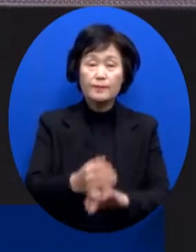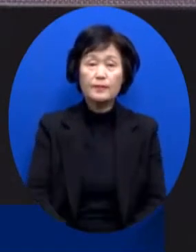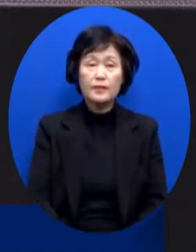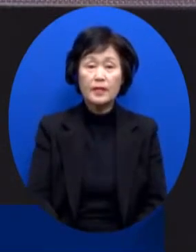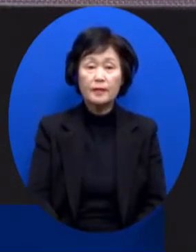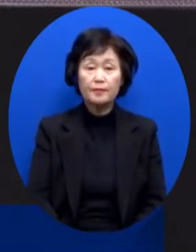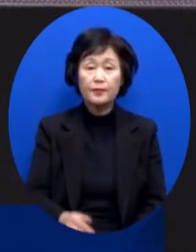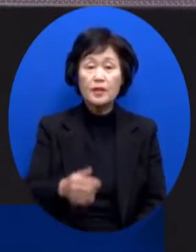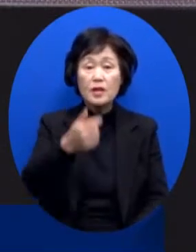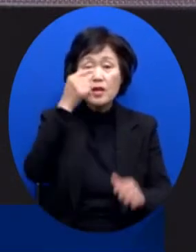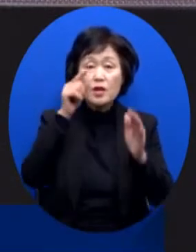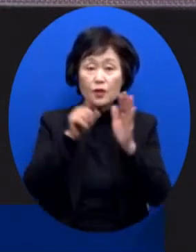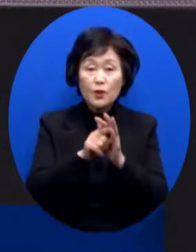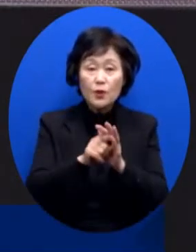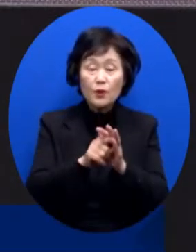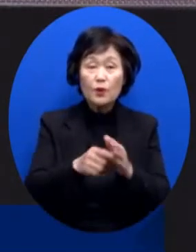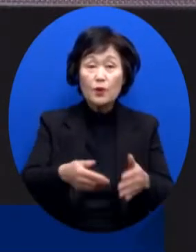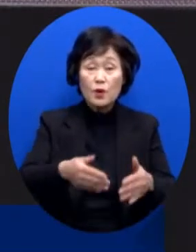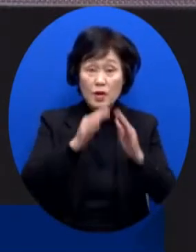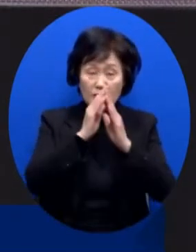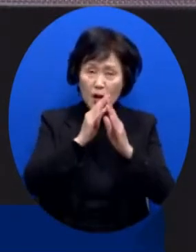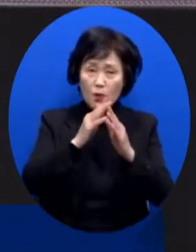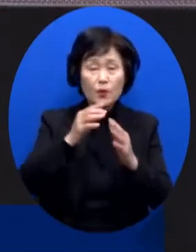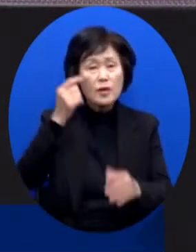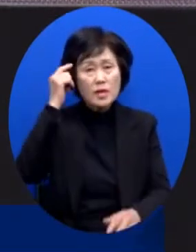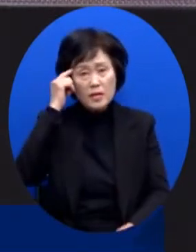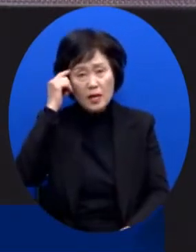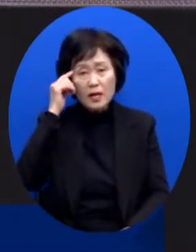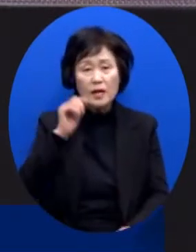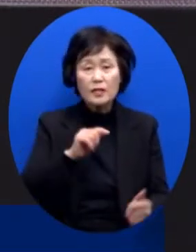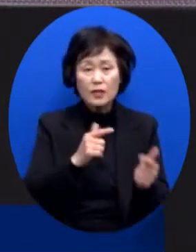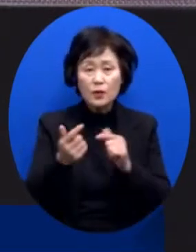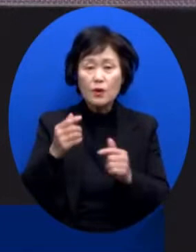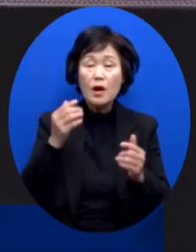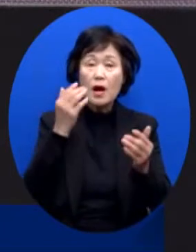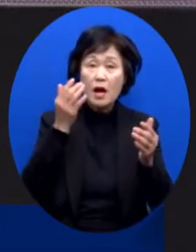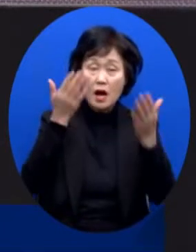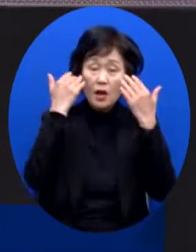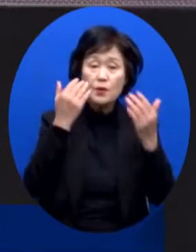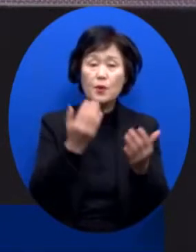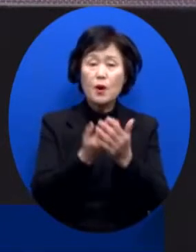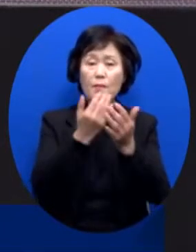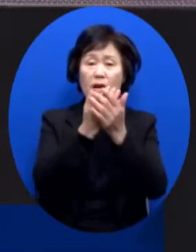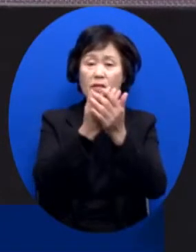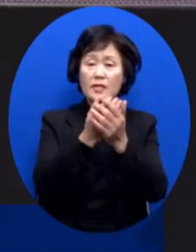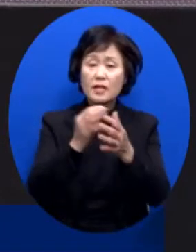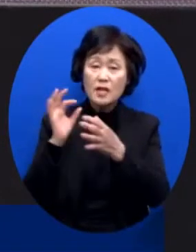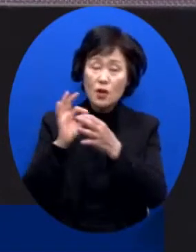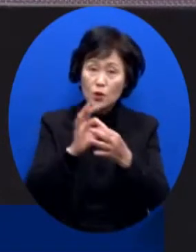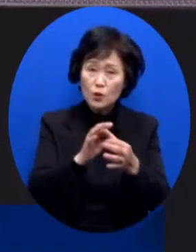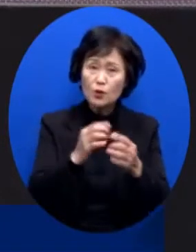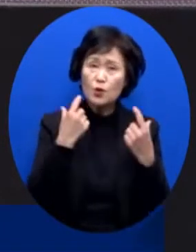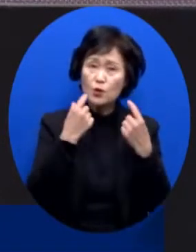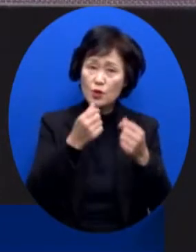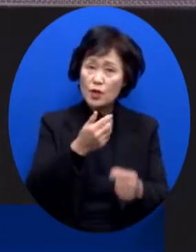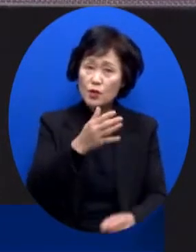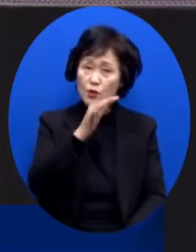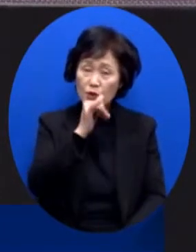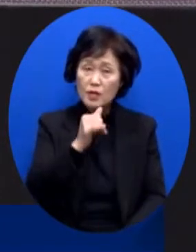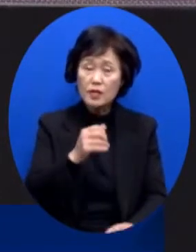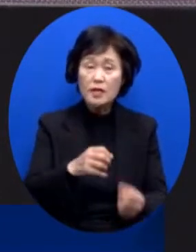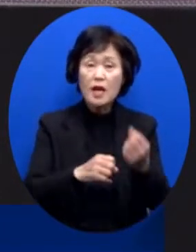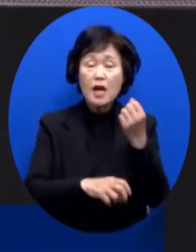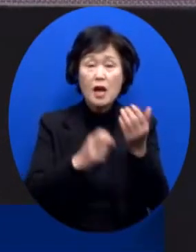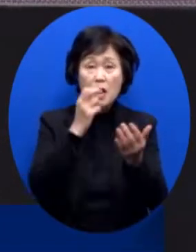양과 학교 발전에 연속 등을 유지할 수 있도록 21 때 국회에 사립학교법 개정안에 대한 헌법